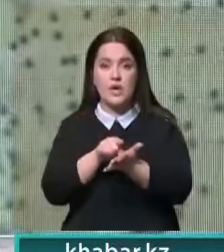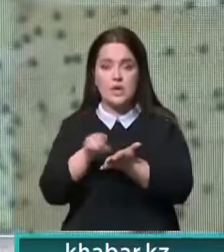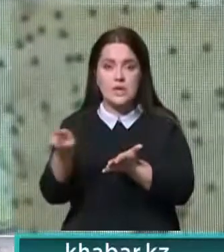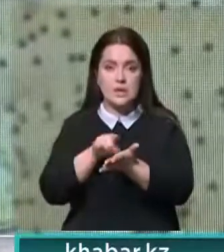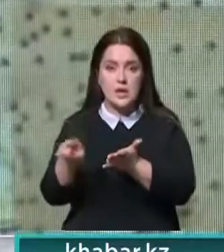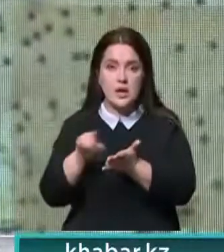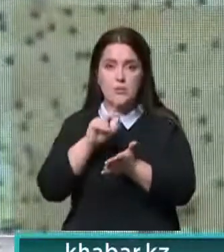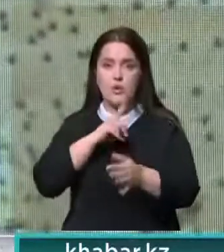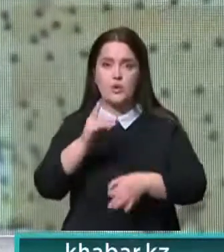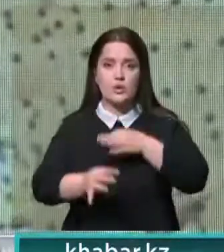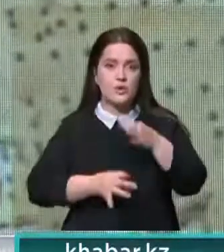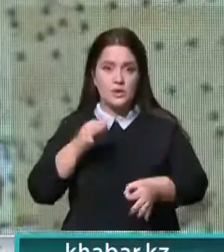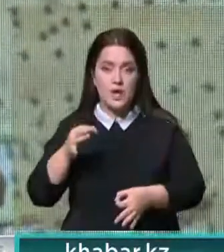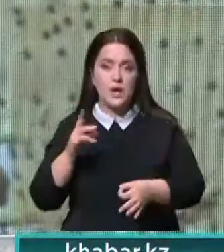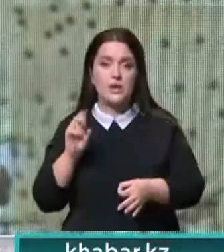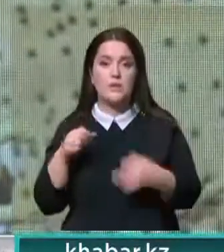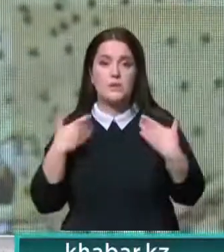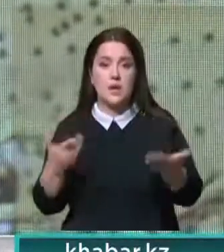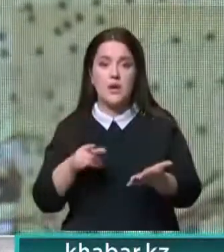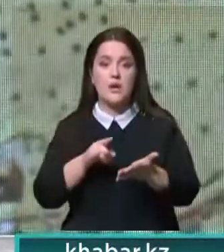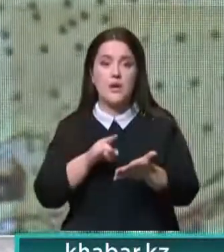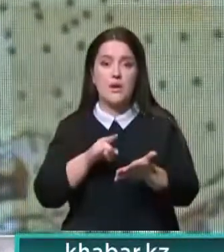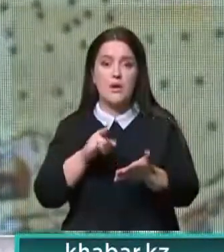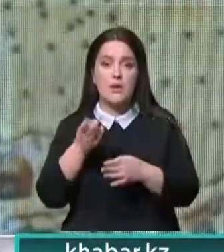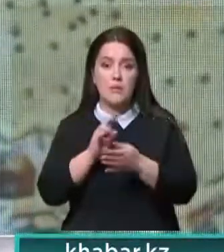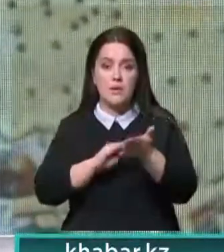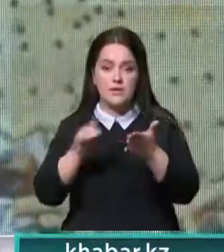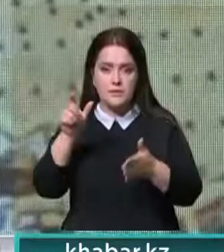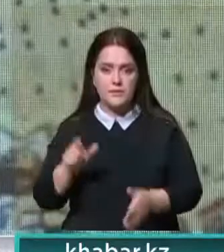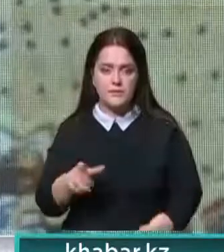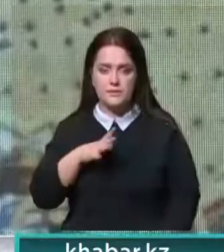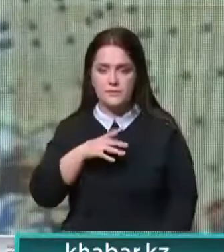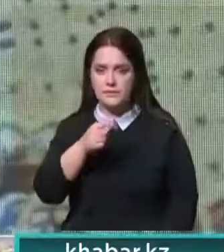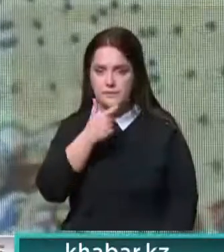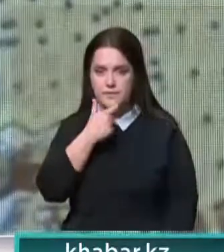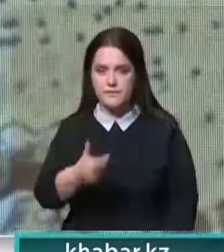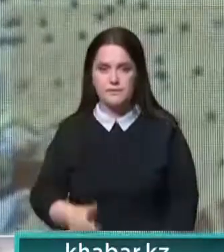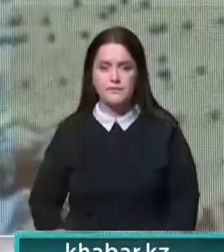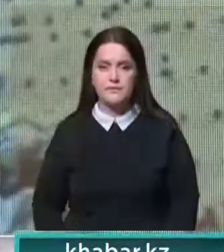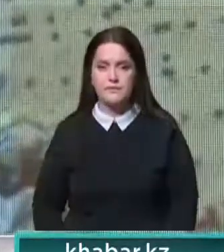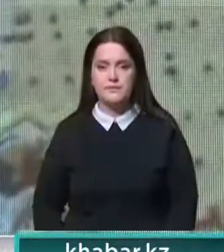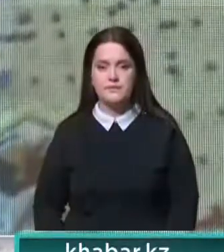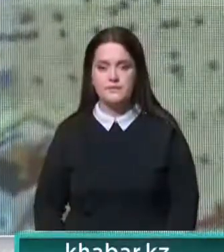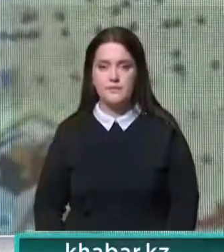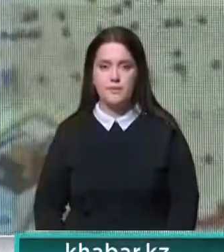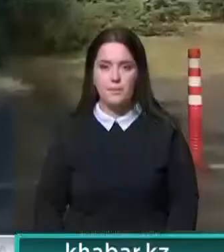рейсах. Терминалы работают круглосуточно. На презентации пассажирских терминалов побывала Карлыгаш Минаякова.